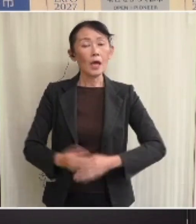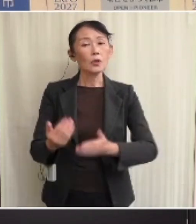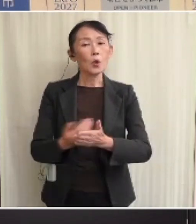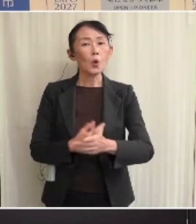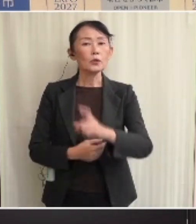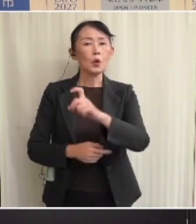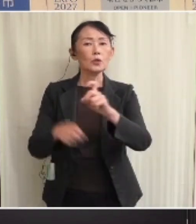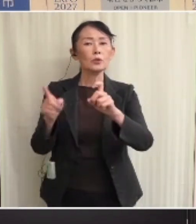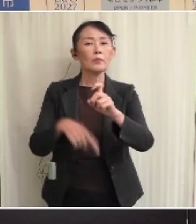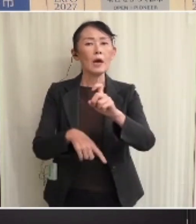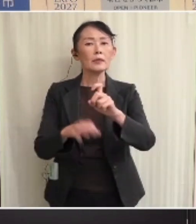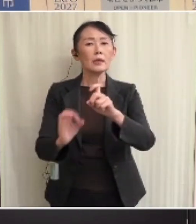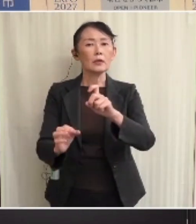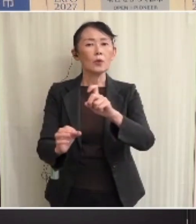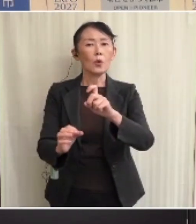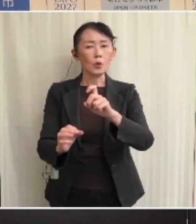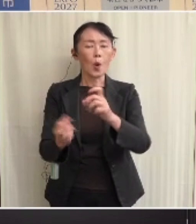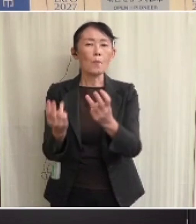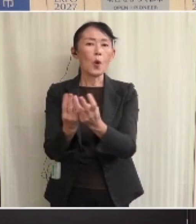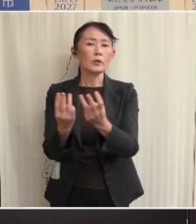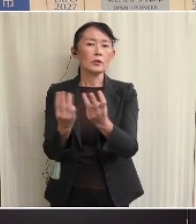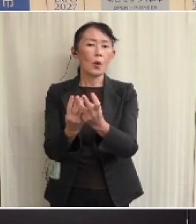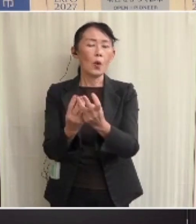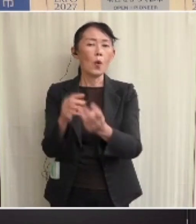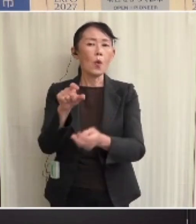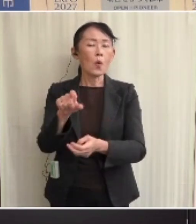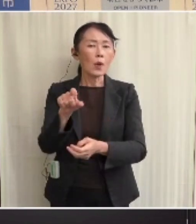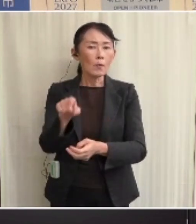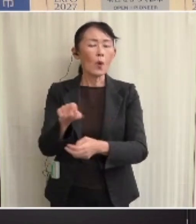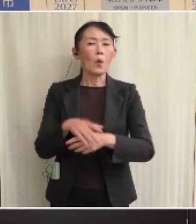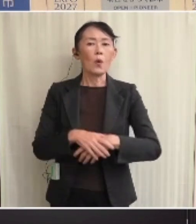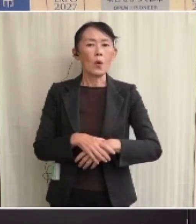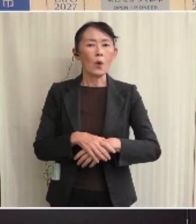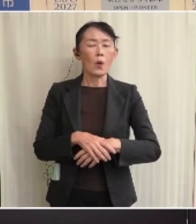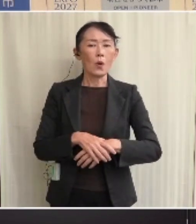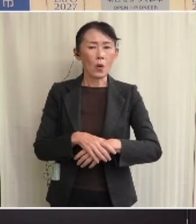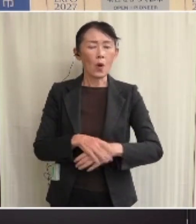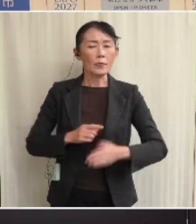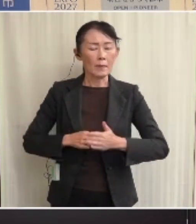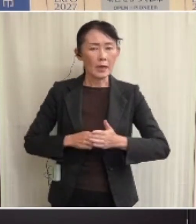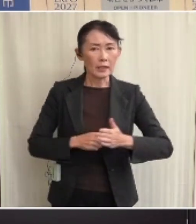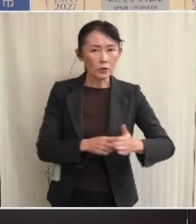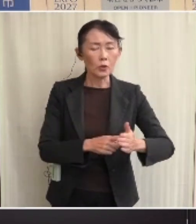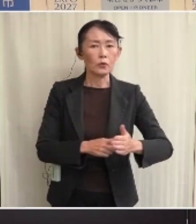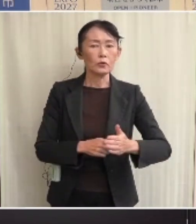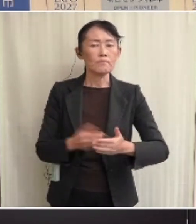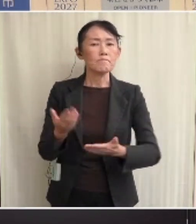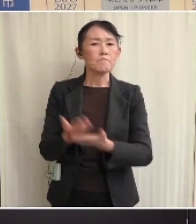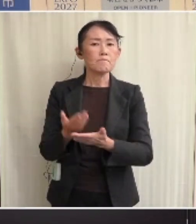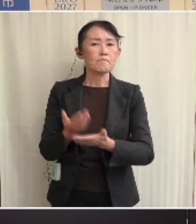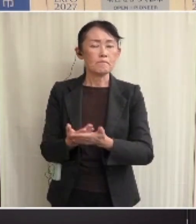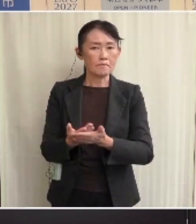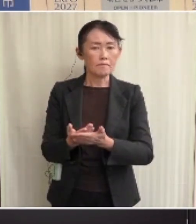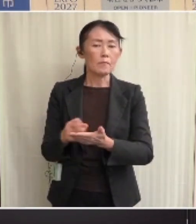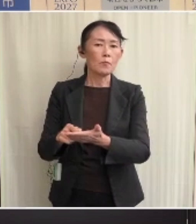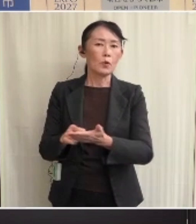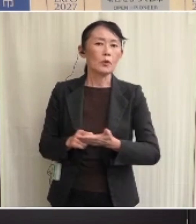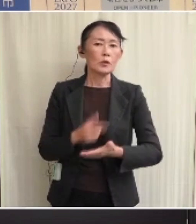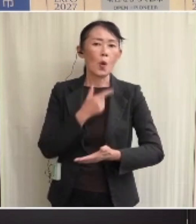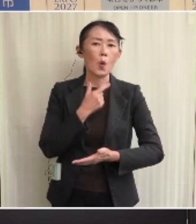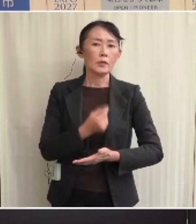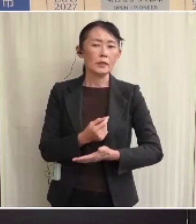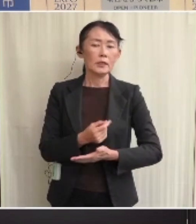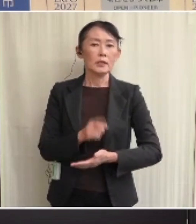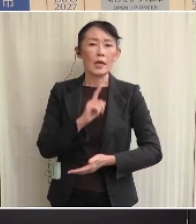残りの1割ですかね、1割に関しても、まあ、こちらも引き続き粘り強く協議をしているところで、あります。はい。で3点目